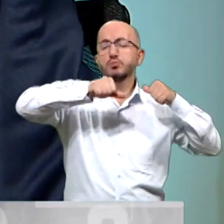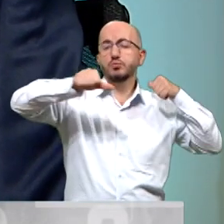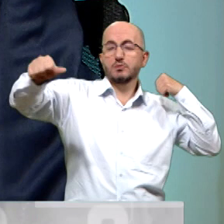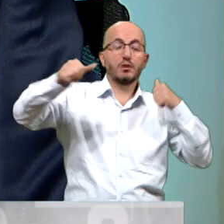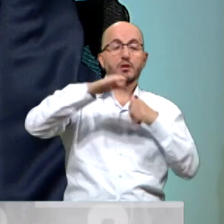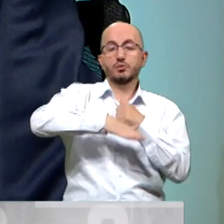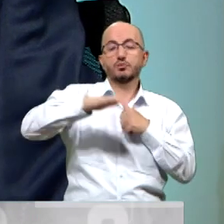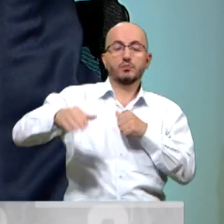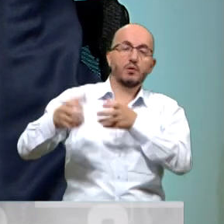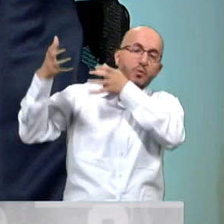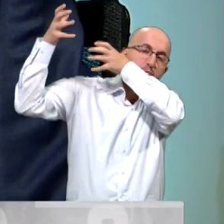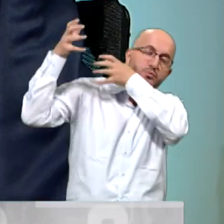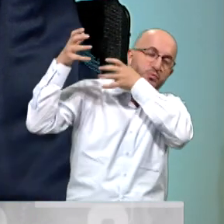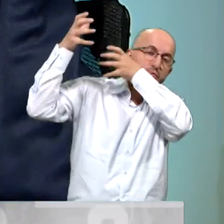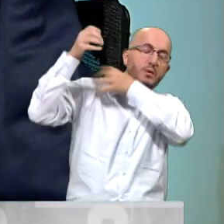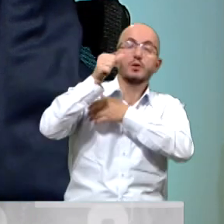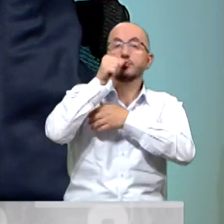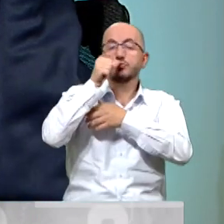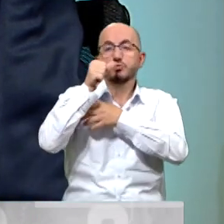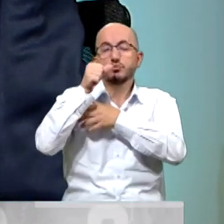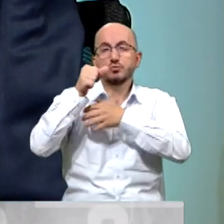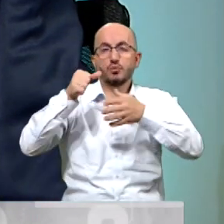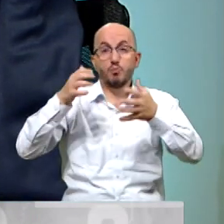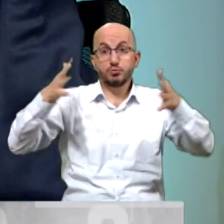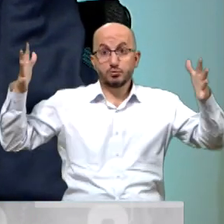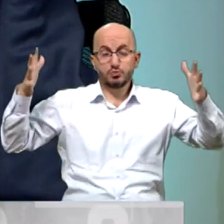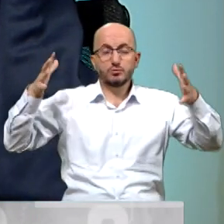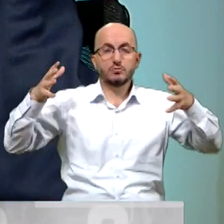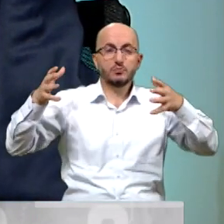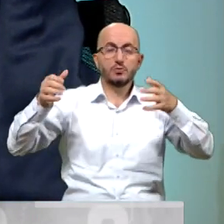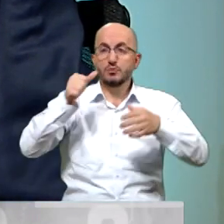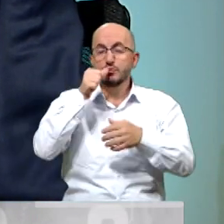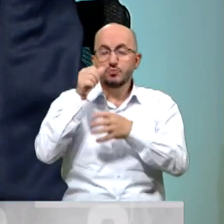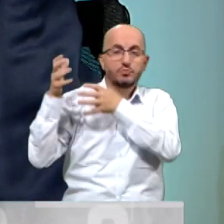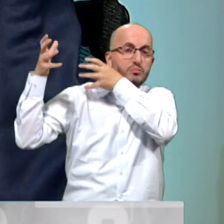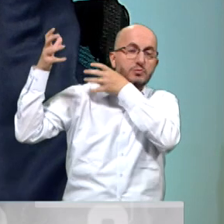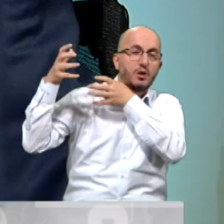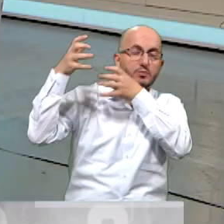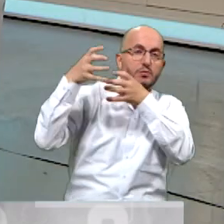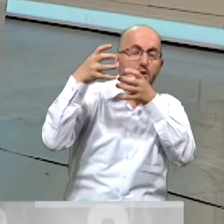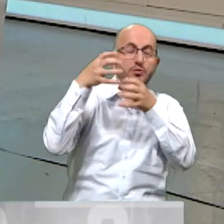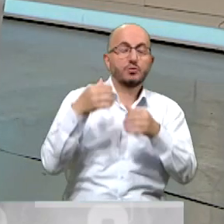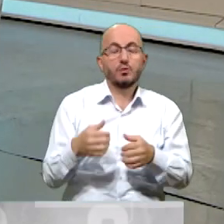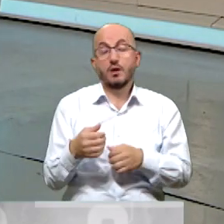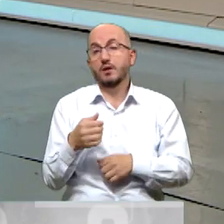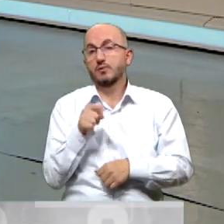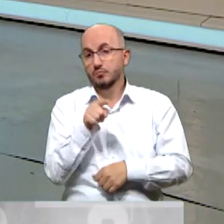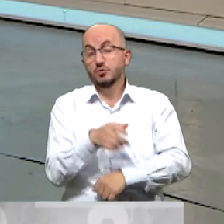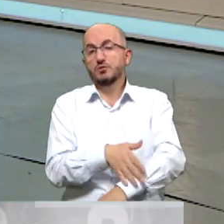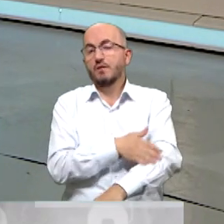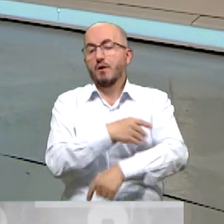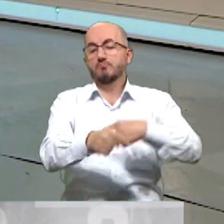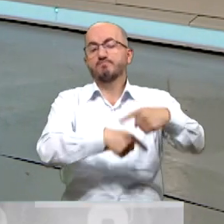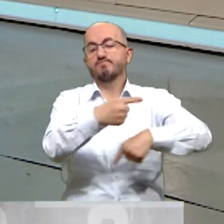çocuklar omuzlarında su kocaman taşıyor. Su kapları onlarla su taşıyorlar. Bu sadakayı cariye, kalıcı